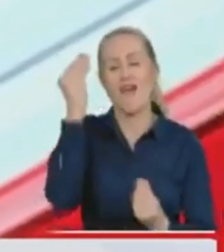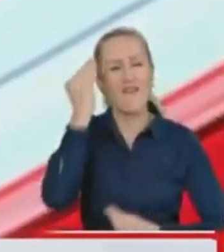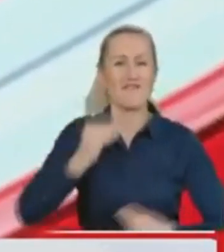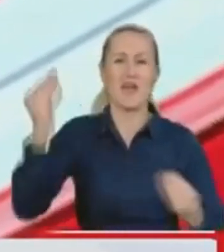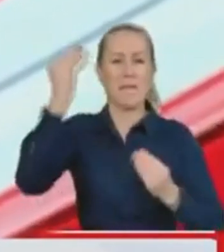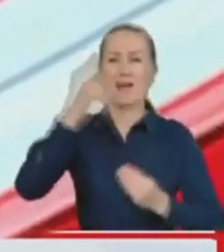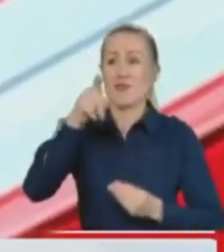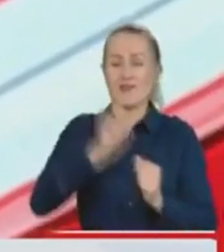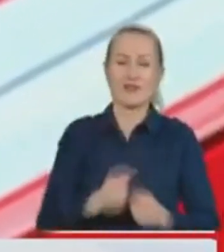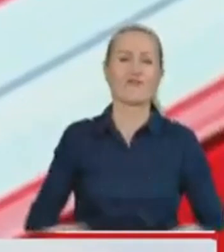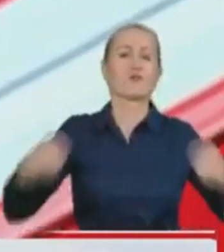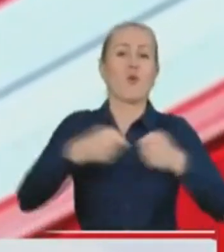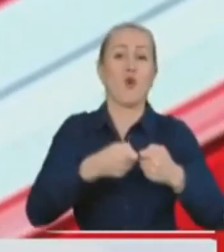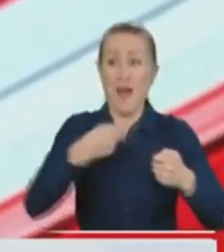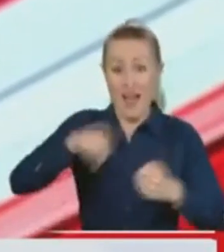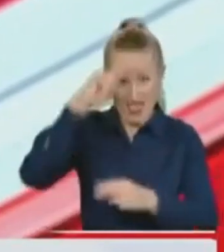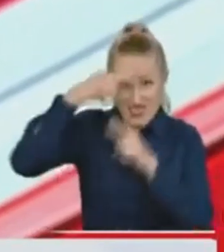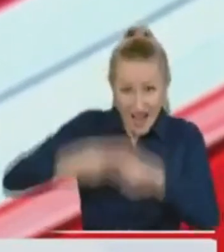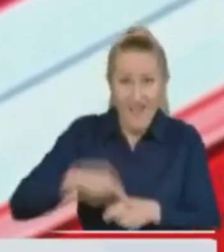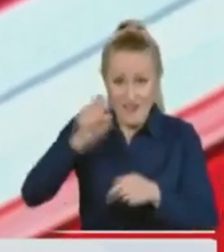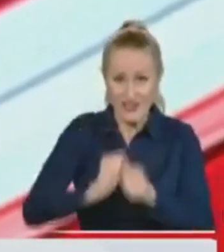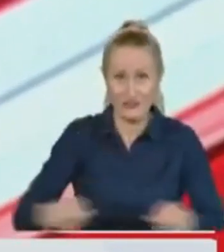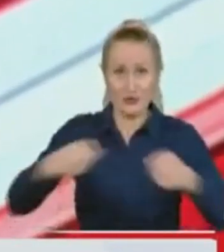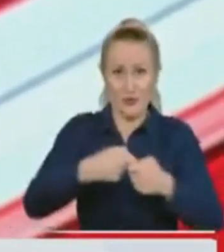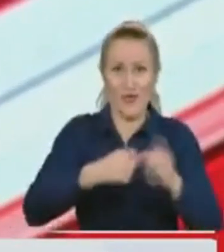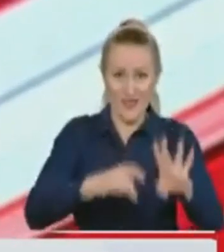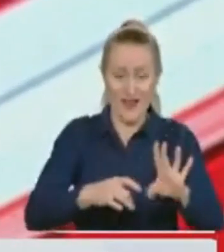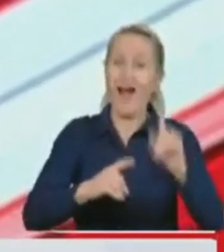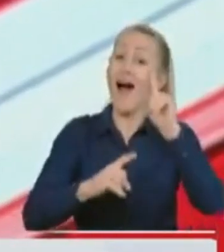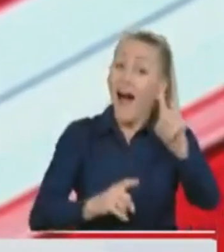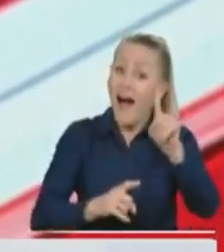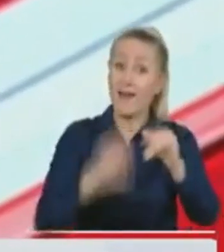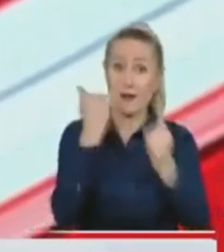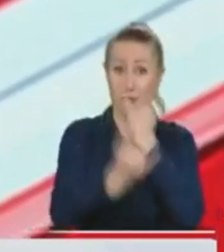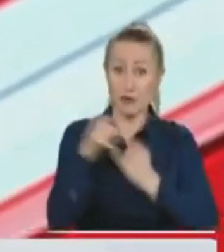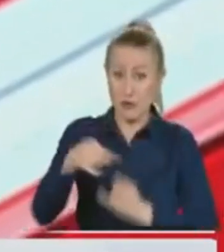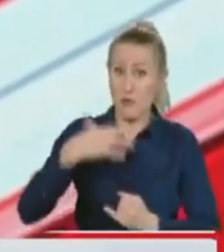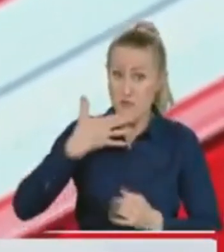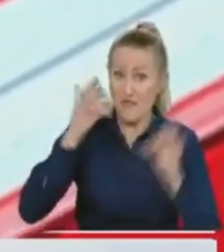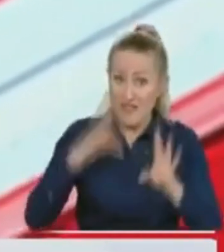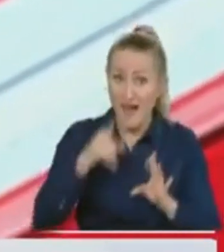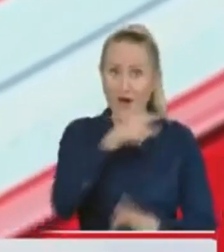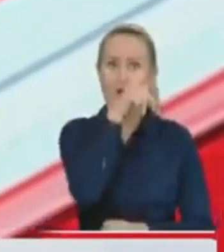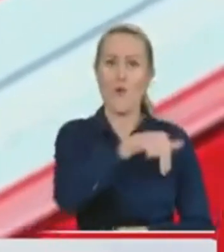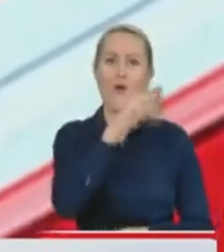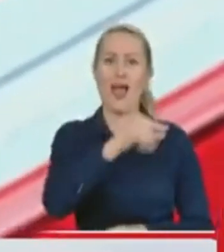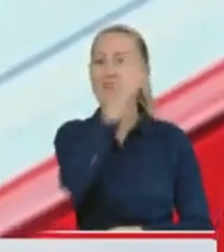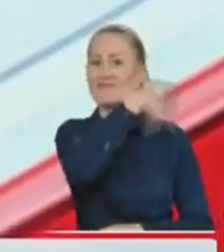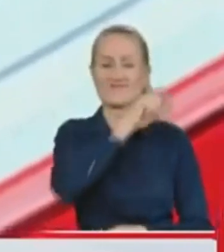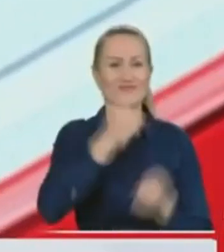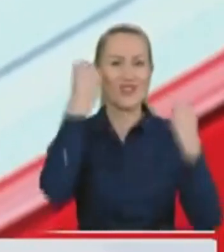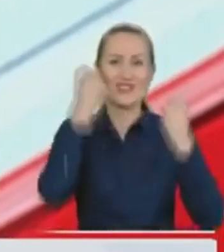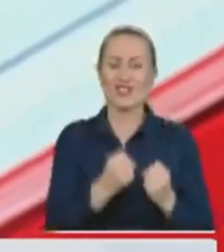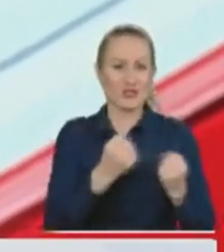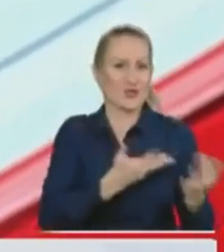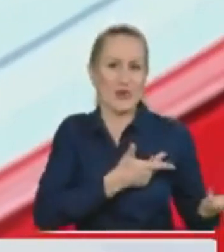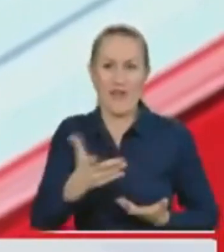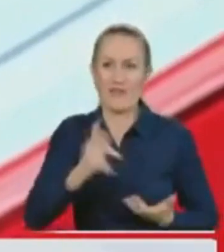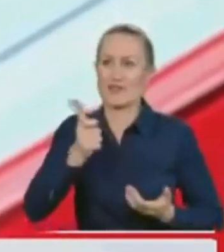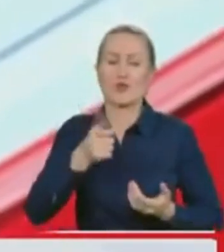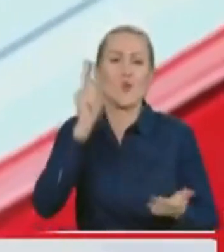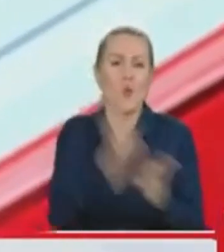про суспільство мрійників, наївне суспільство. А на жаль, якщо такі слова говоряться, в Європейському Союзі буде дуже важко щось